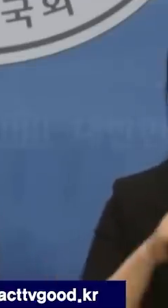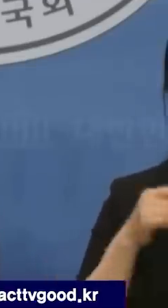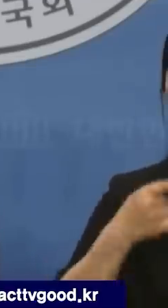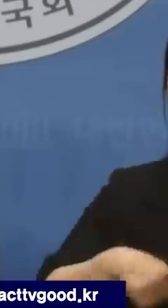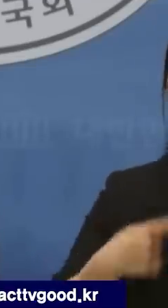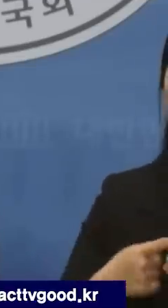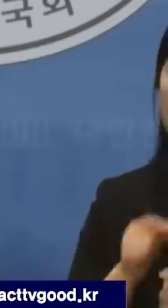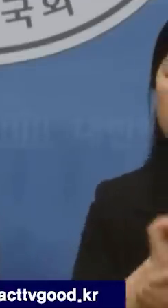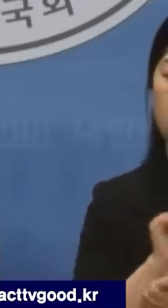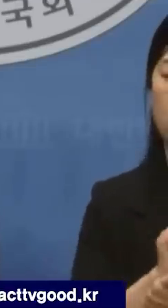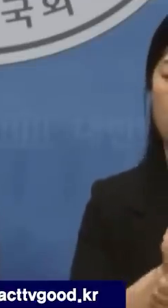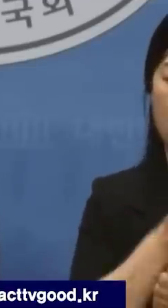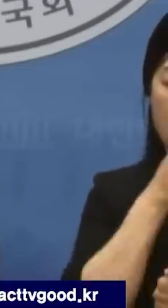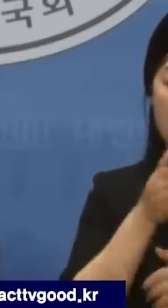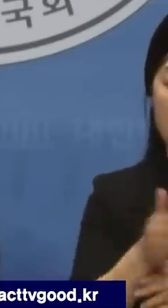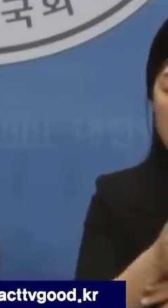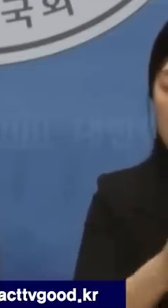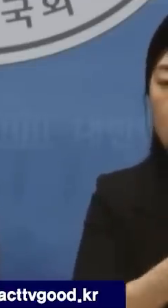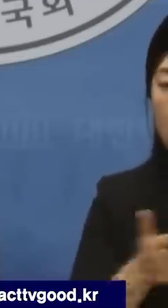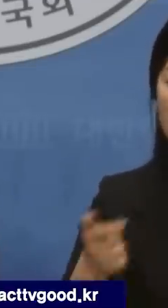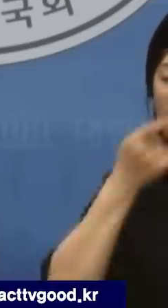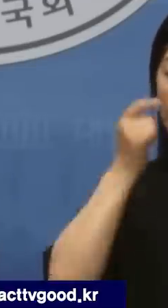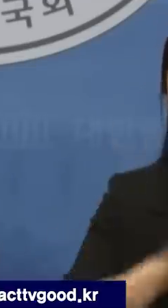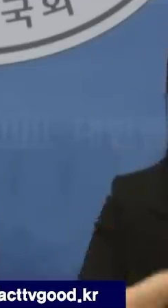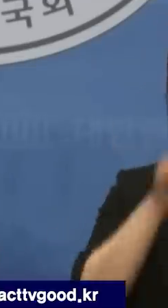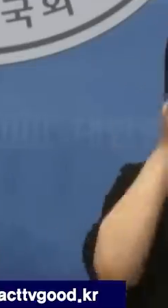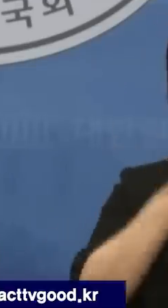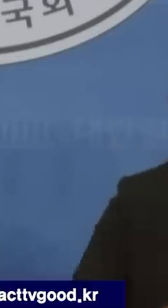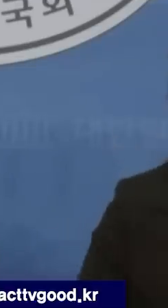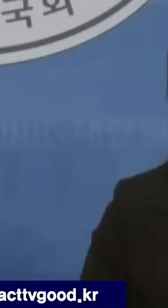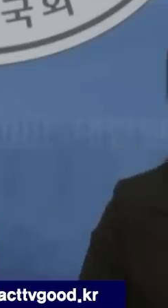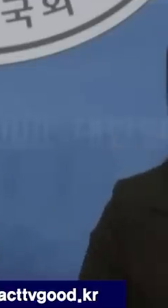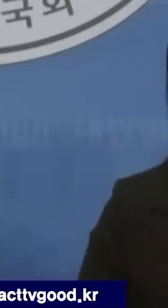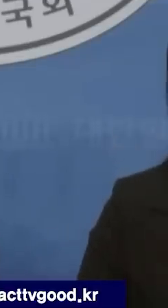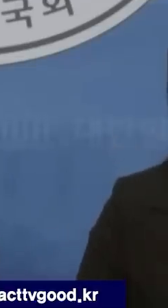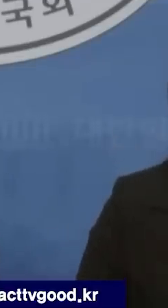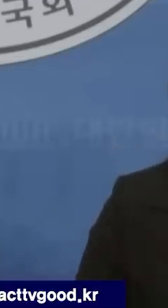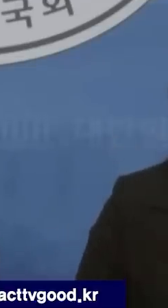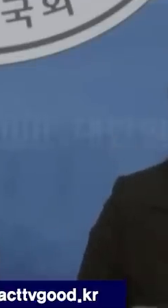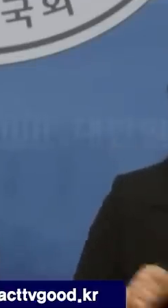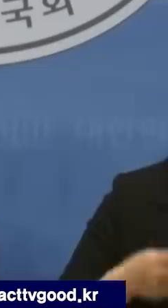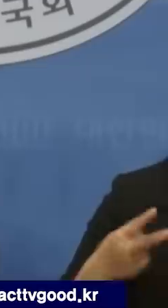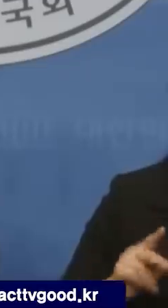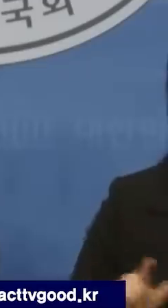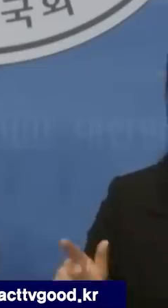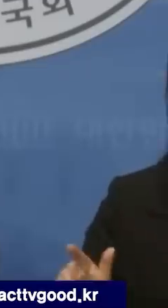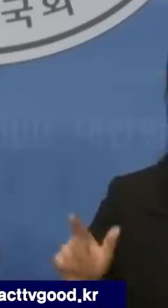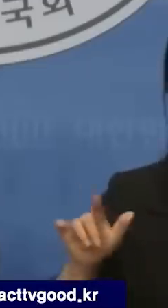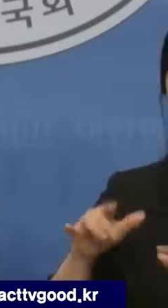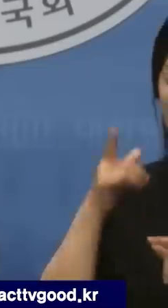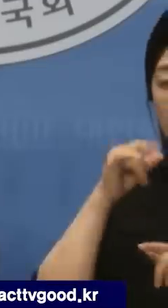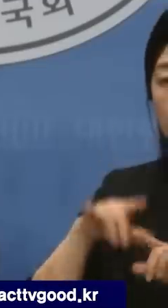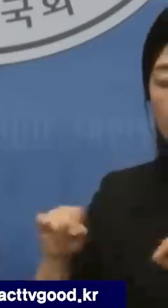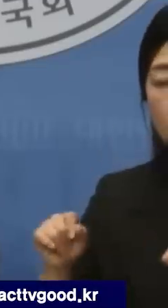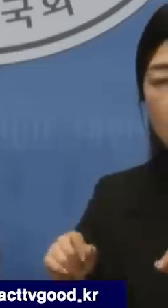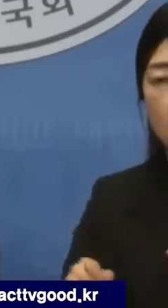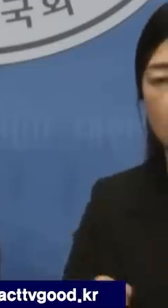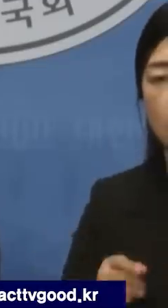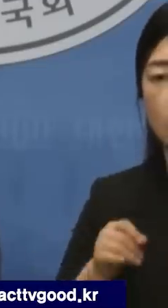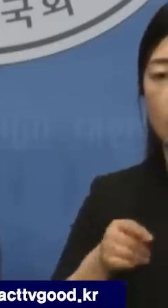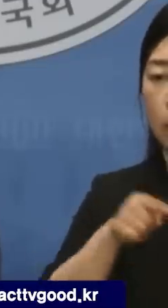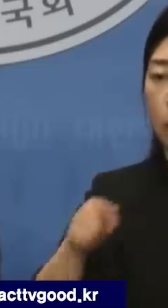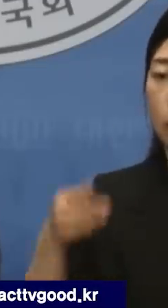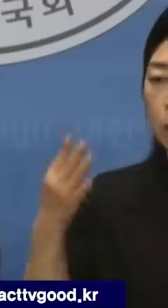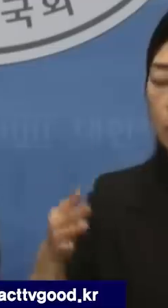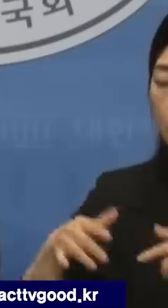오염된 수산물이 발견되고 있다. 지난 5일 도쿄 전역이 후쿠시마 핵발전소 1호기에서